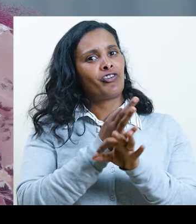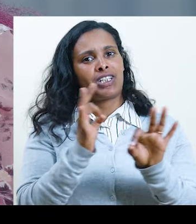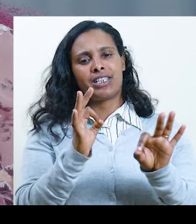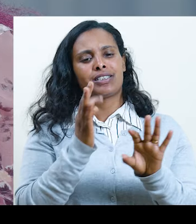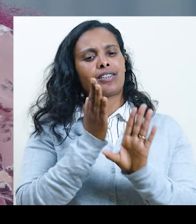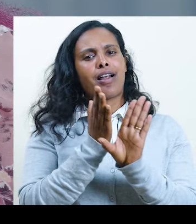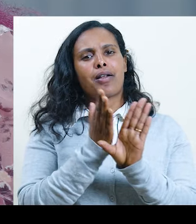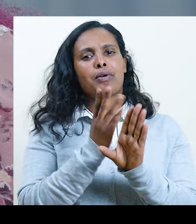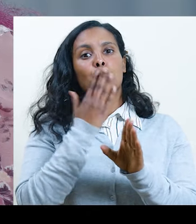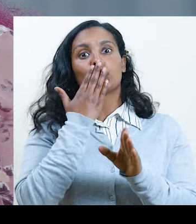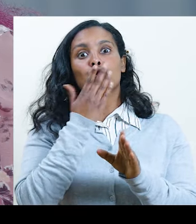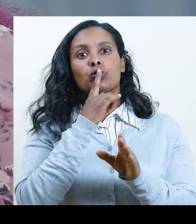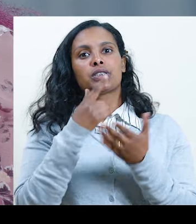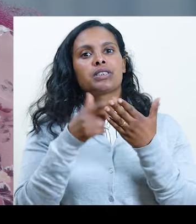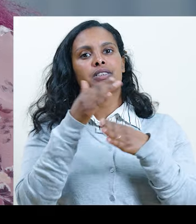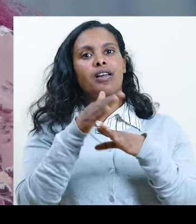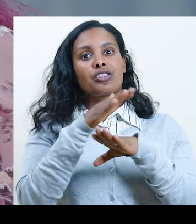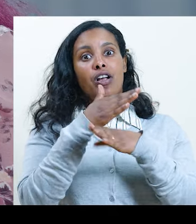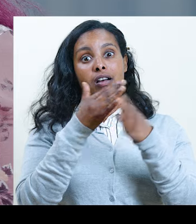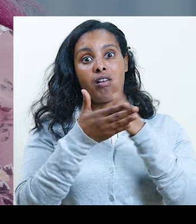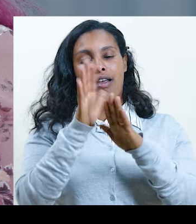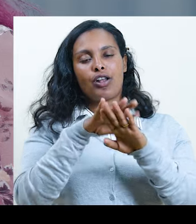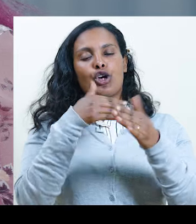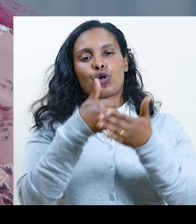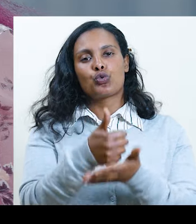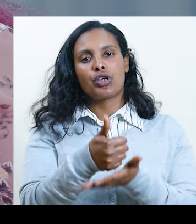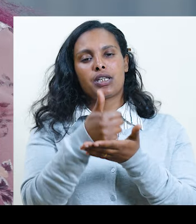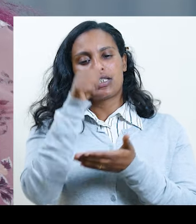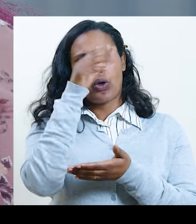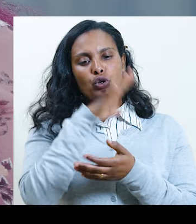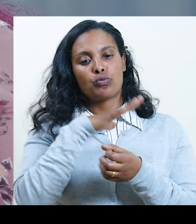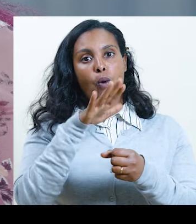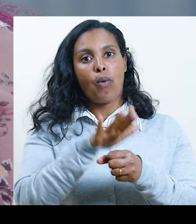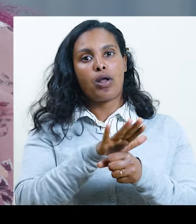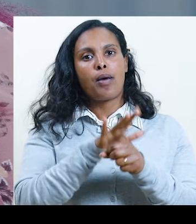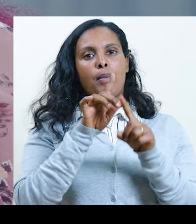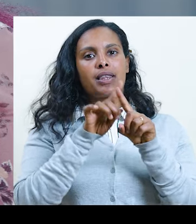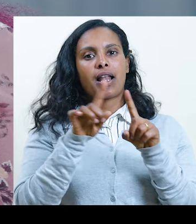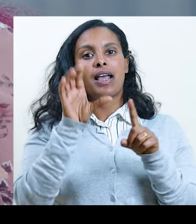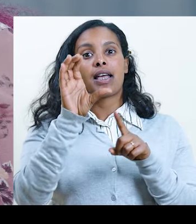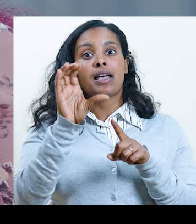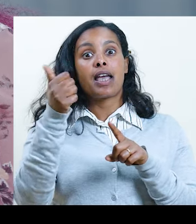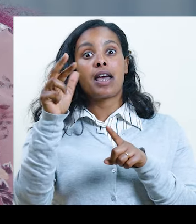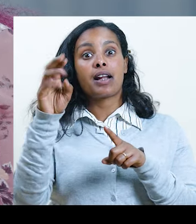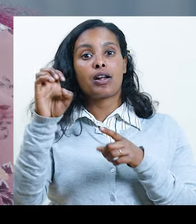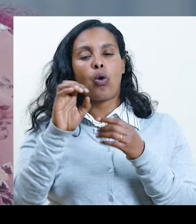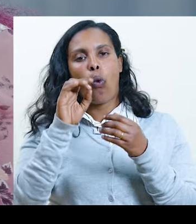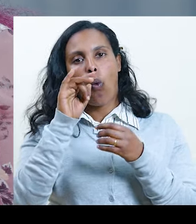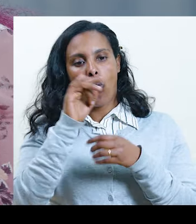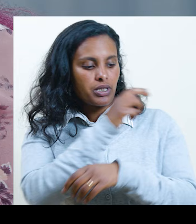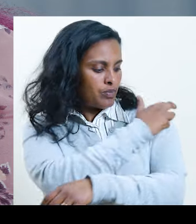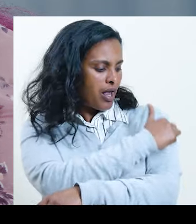ሳያጠቁሩብኝ ስነ ልቦናዬ ተጠብቆ እዚህ ደረጃ እንድደርስ ለረዱኝ ሰዎች በሙሉ በተለይ ለኪዩር